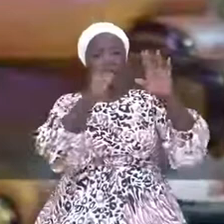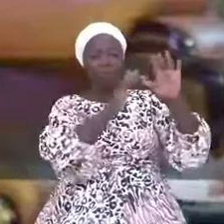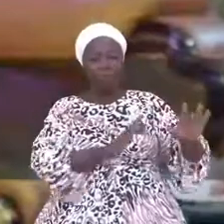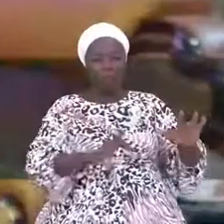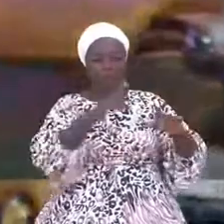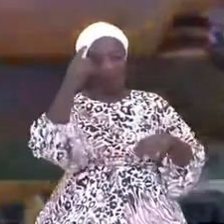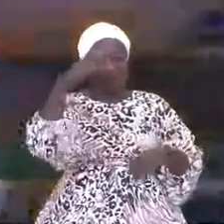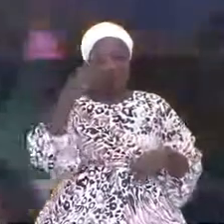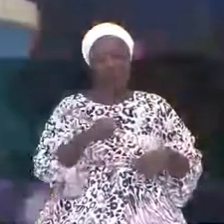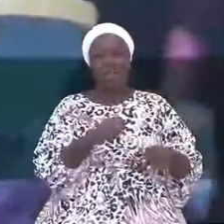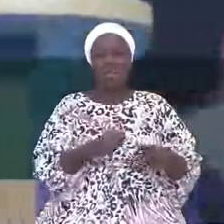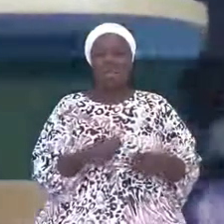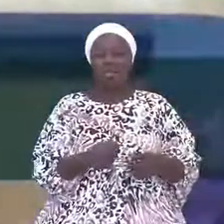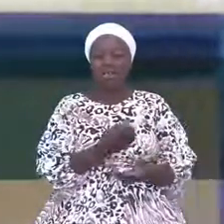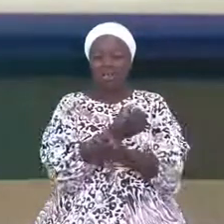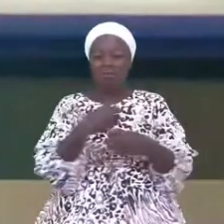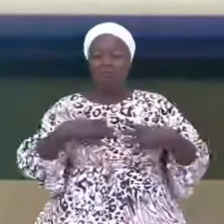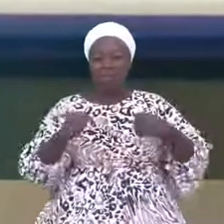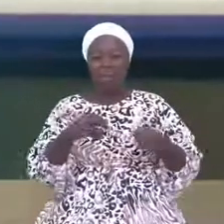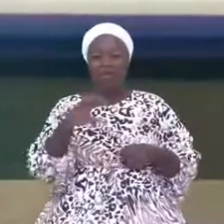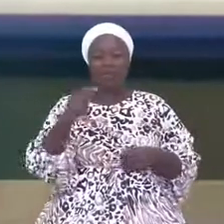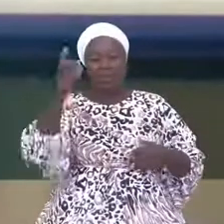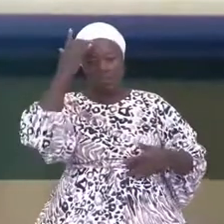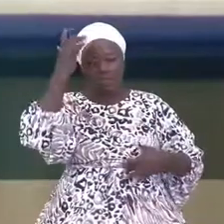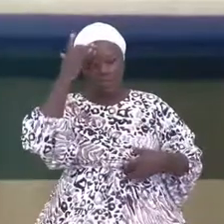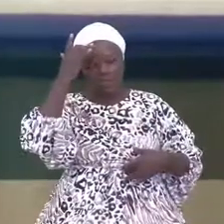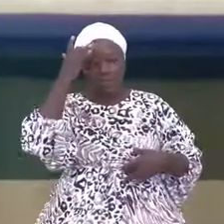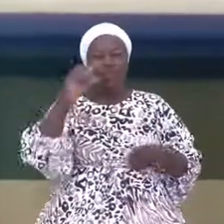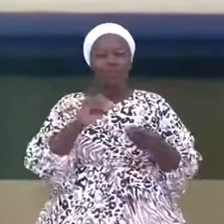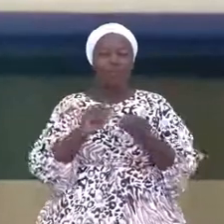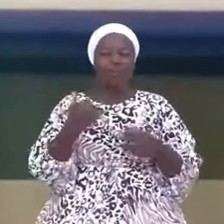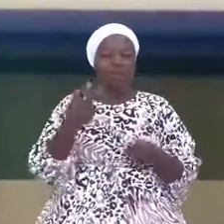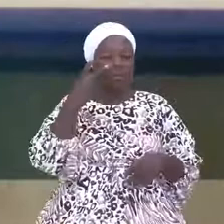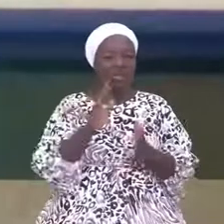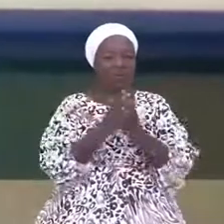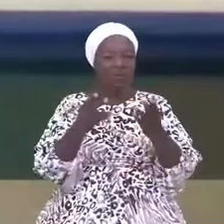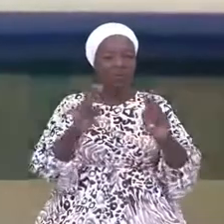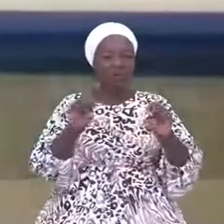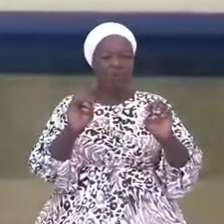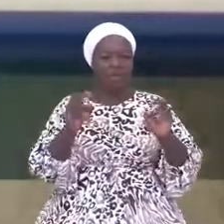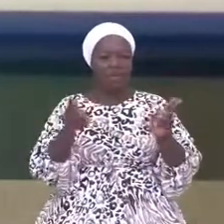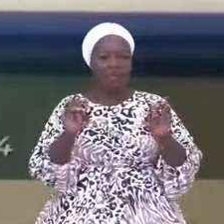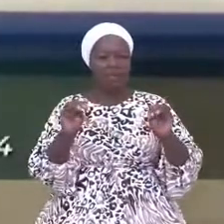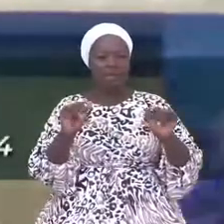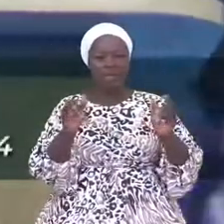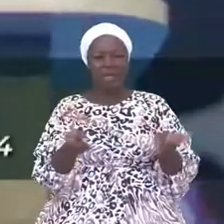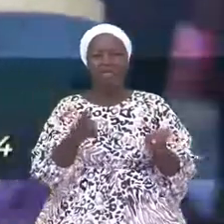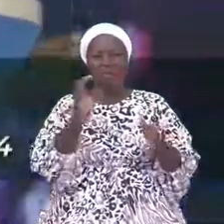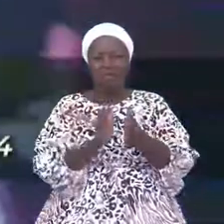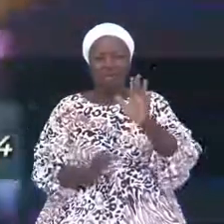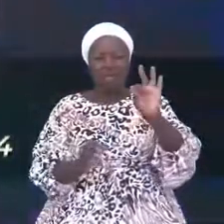sa miséricorde multiforme pour le rétablissement des malades. Voyons en